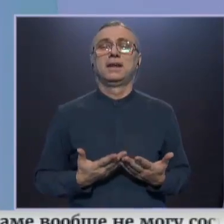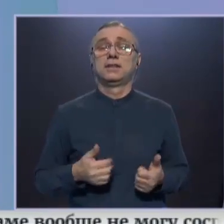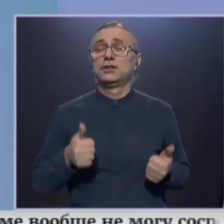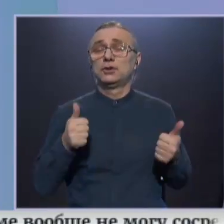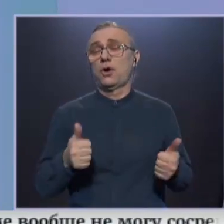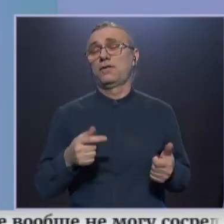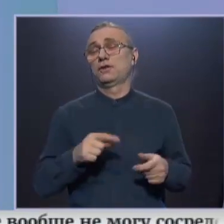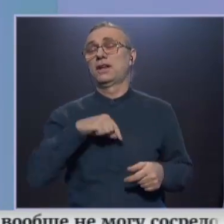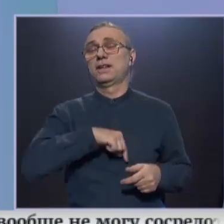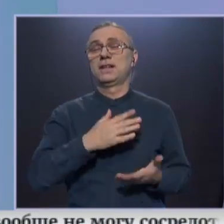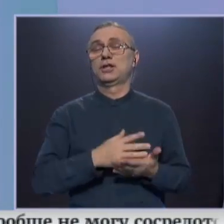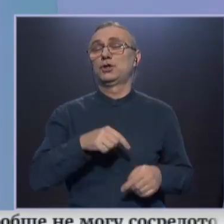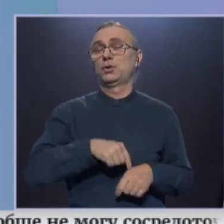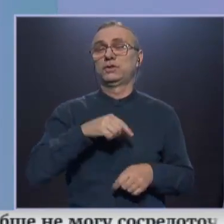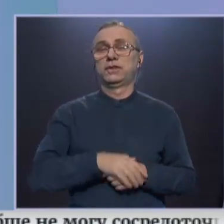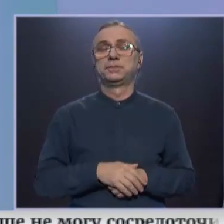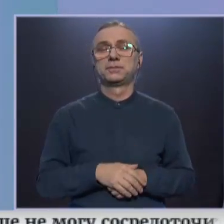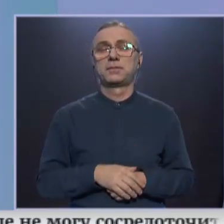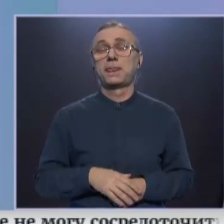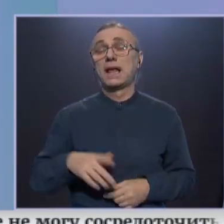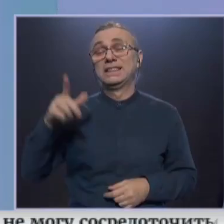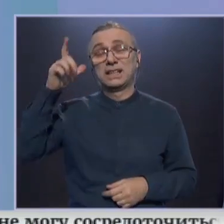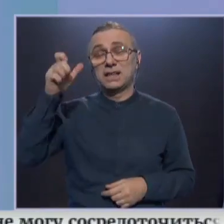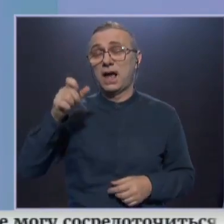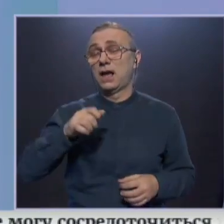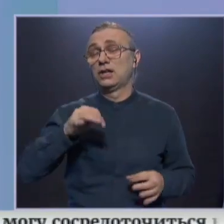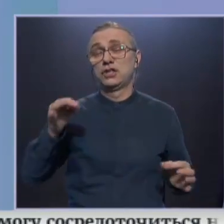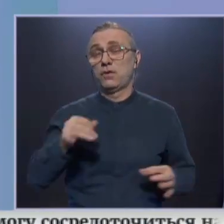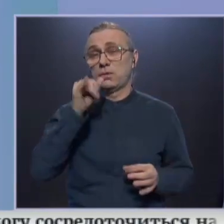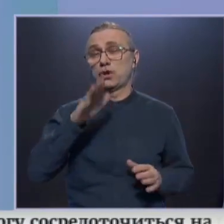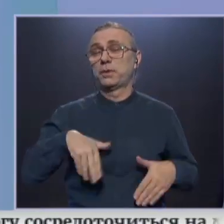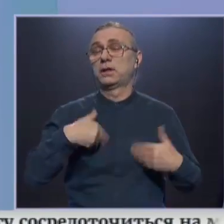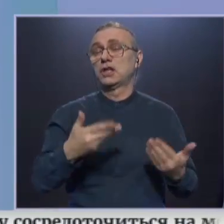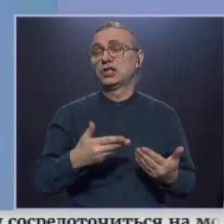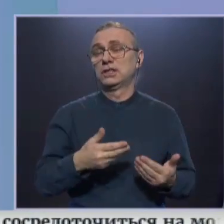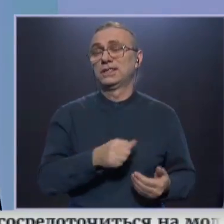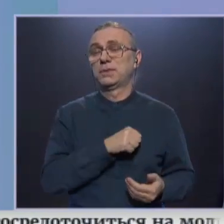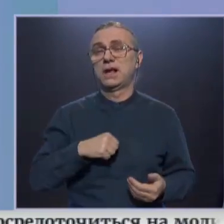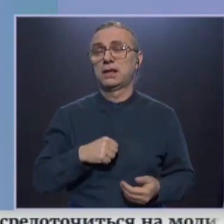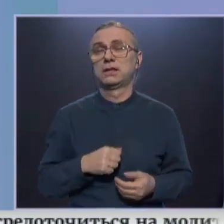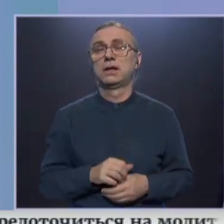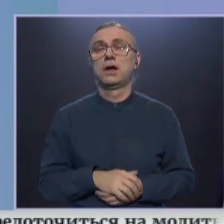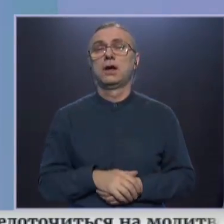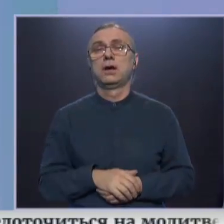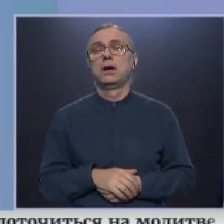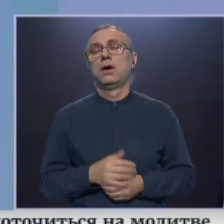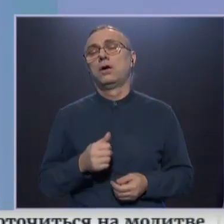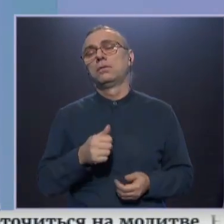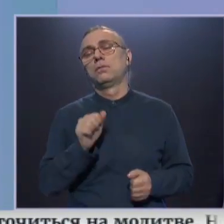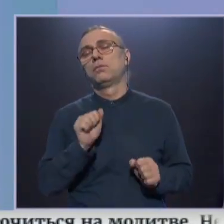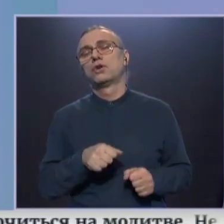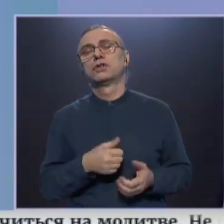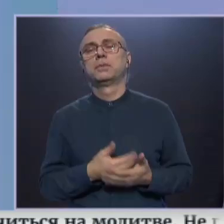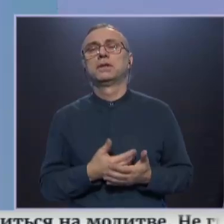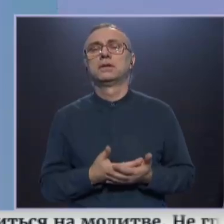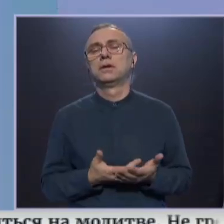здорово, это хорошо. Сатана ничего не может предложить самостоятельно. Он может лишь портить. По сути, страсти – это где паразиты к